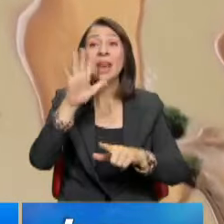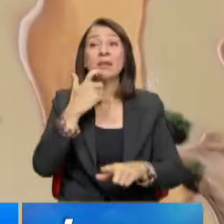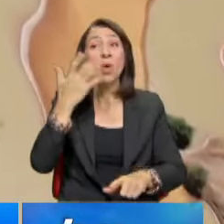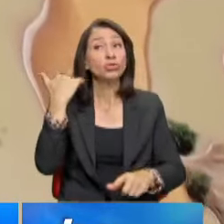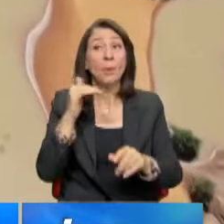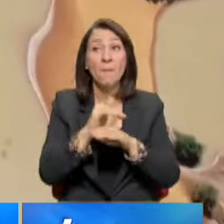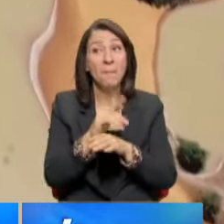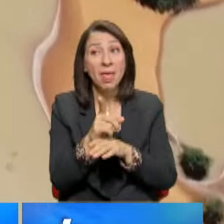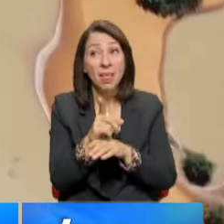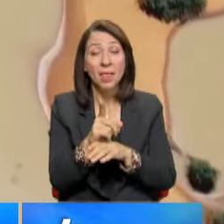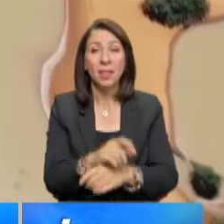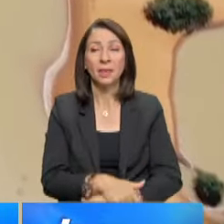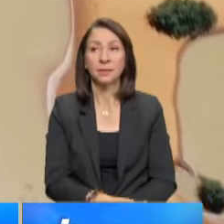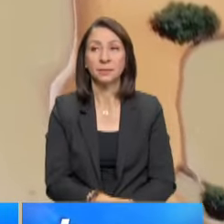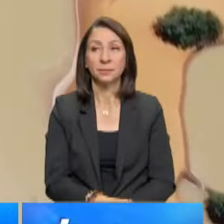önce yaşandığının altını çizdi.